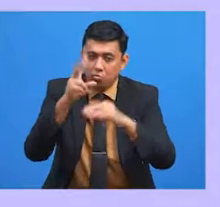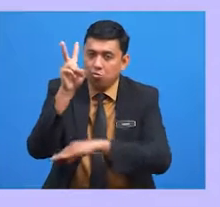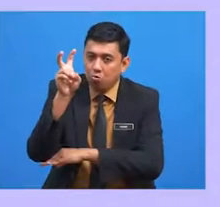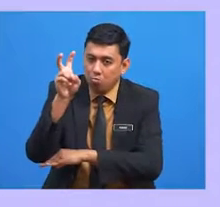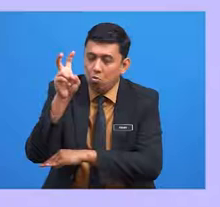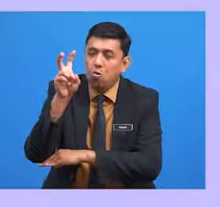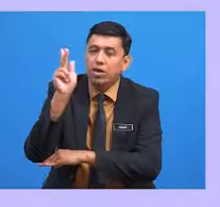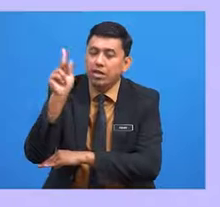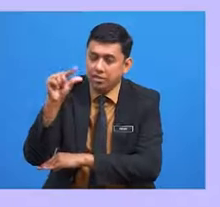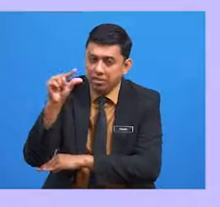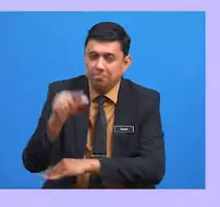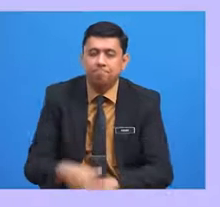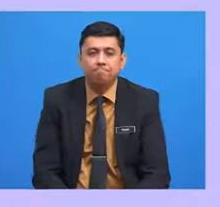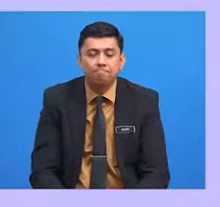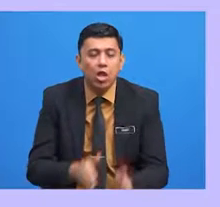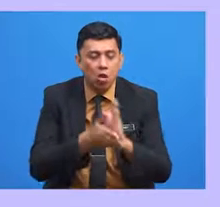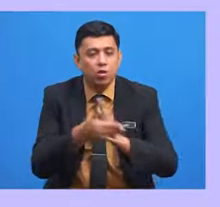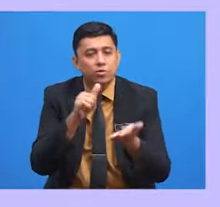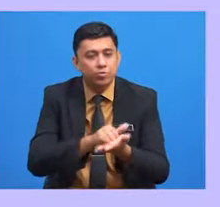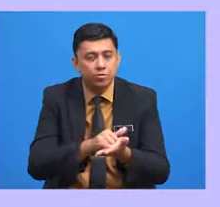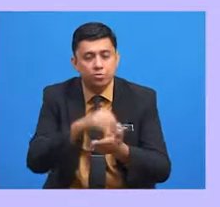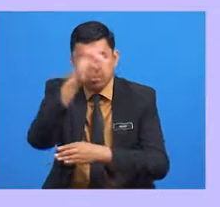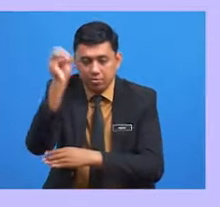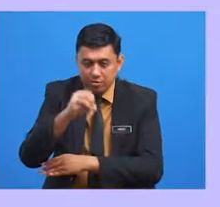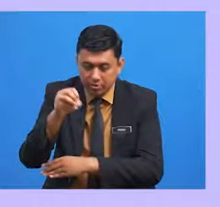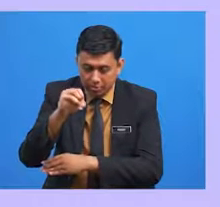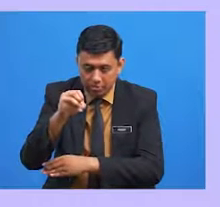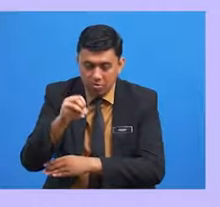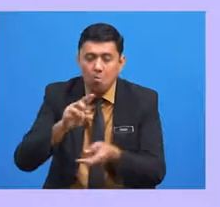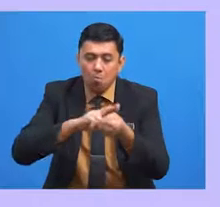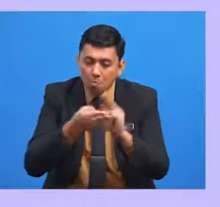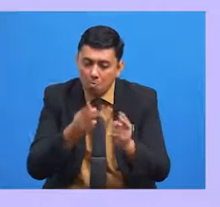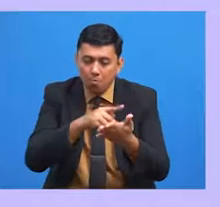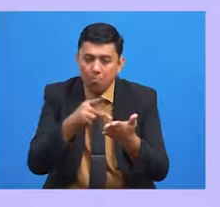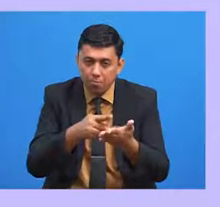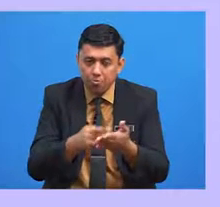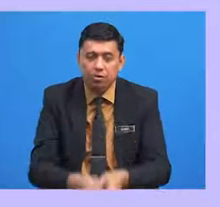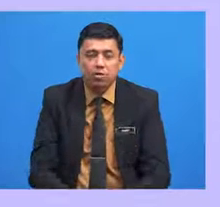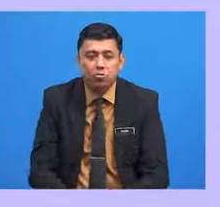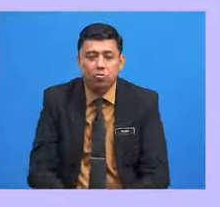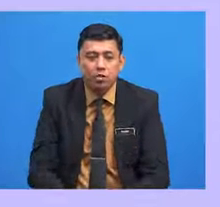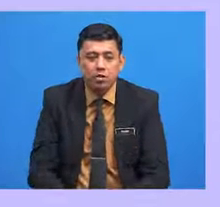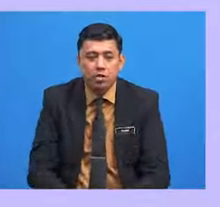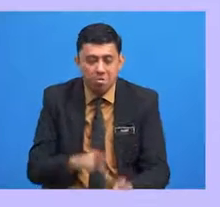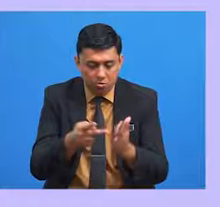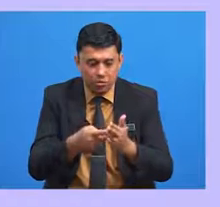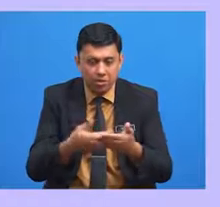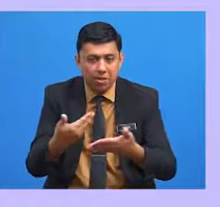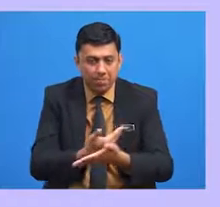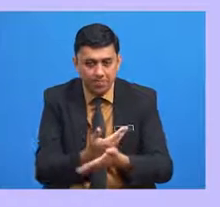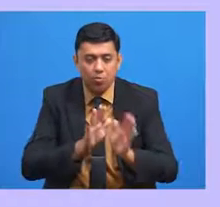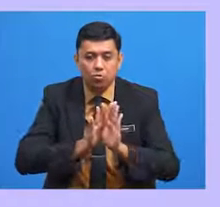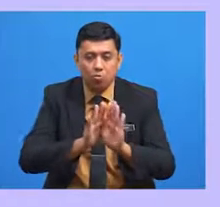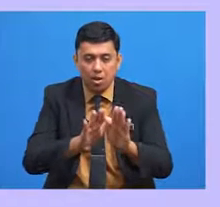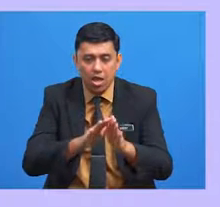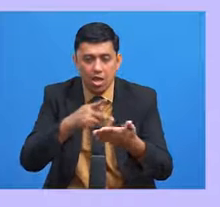20 kilogram. Oleh itu, peratus perubahan kuantiti sama dengan kuantiti baru tolak kuantiti